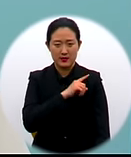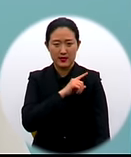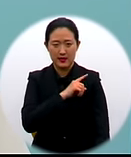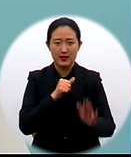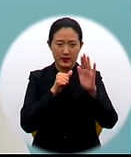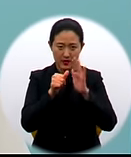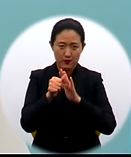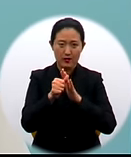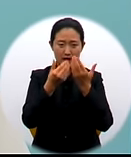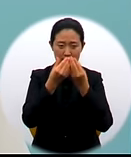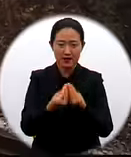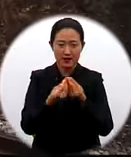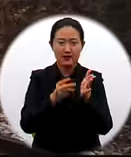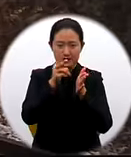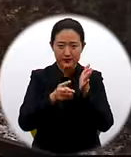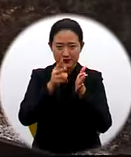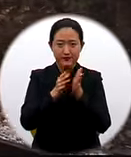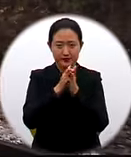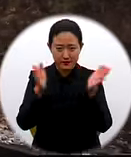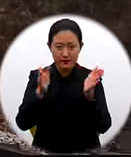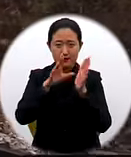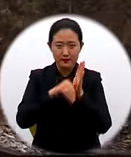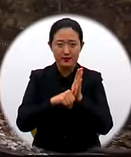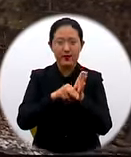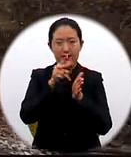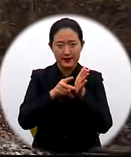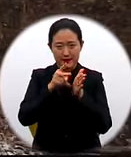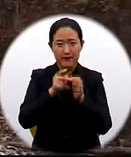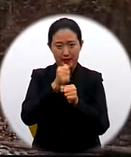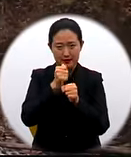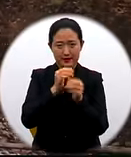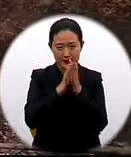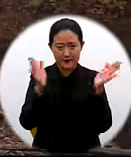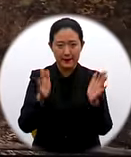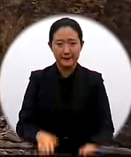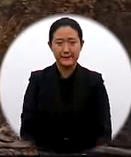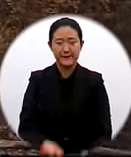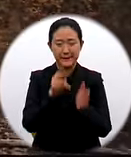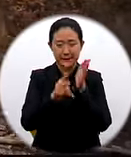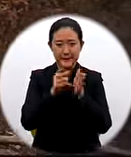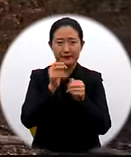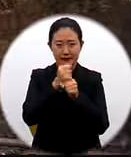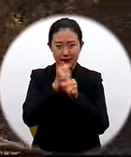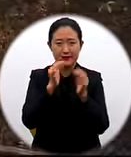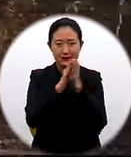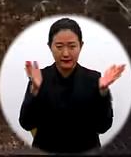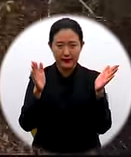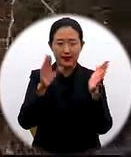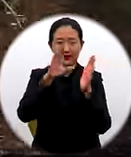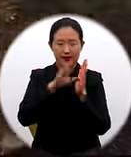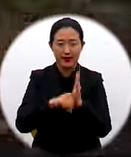가장 대표적인 맥락 중에 하나는 증기기관이 생겨나면서 기차가 만들어지기 시작했어요. 기차가 만들어졌으면